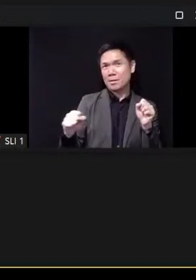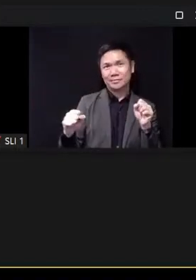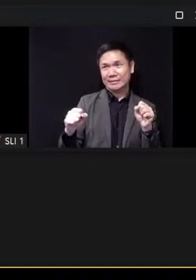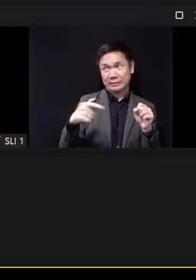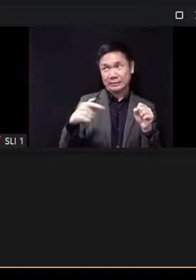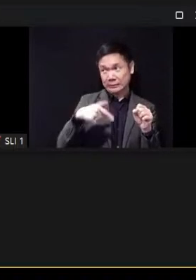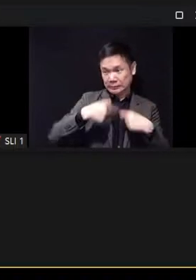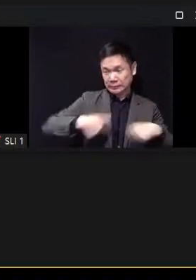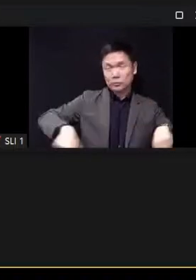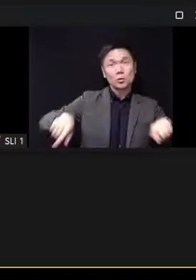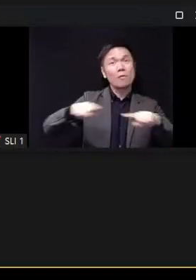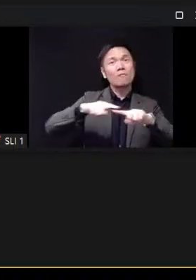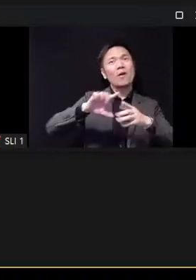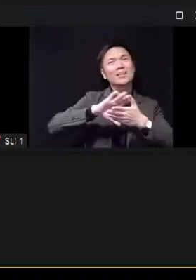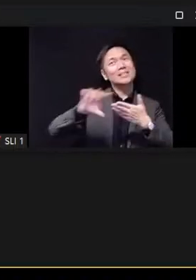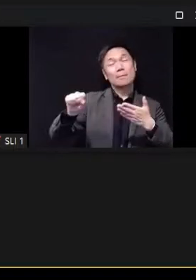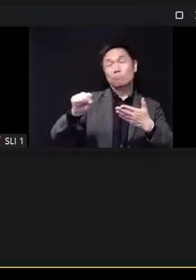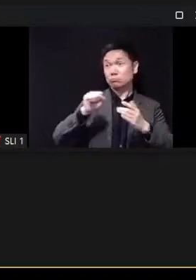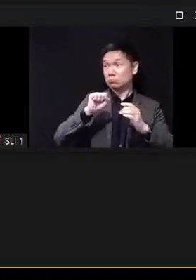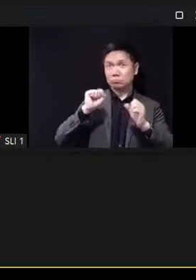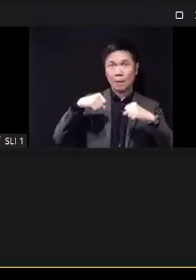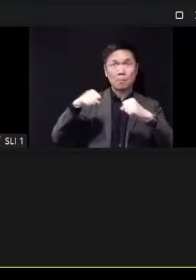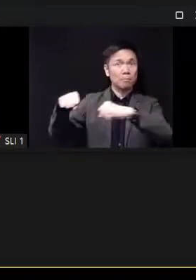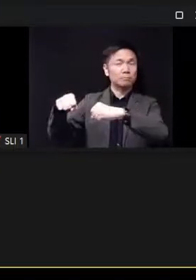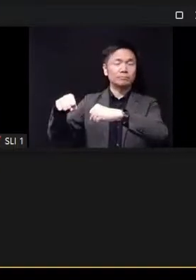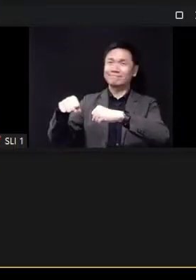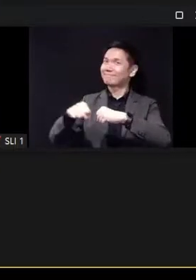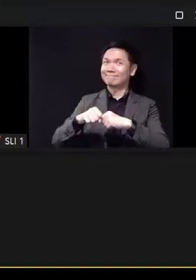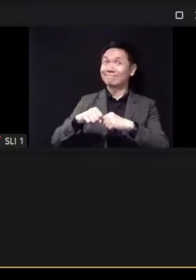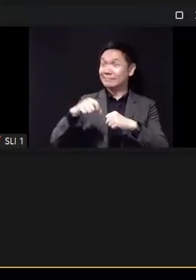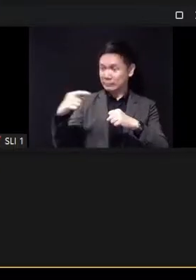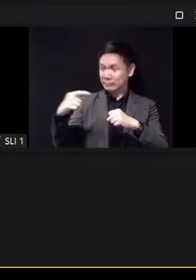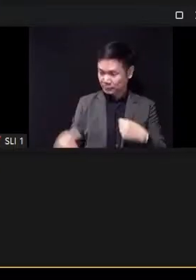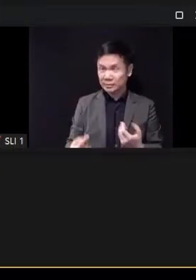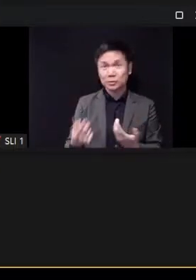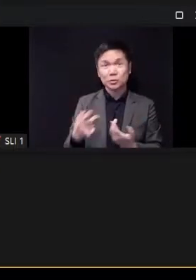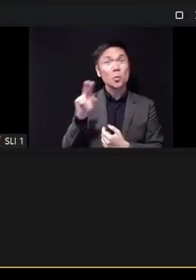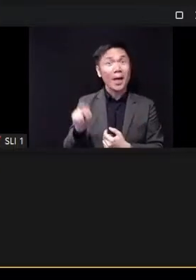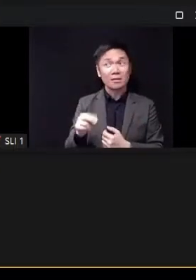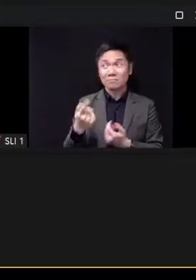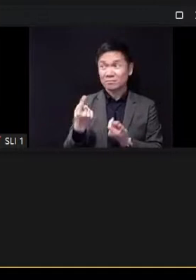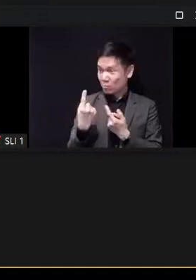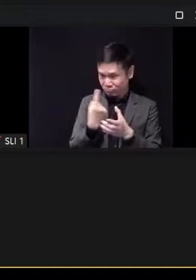и как государство, член Организации Объединенных Наций.